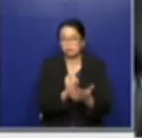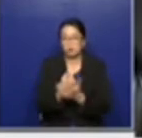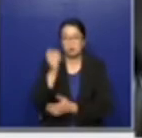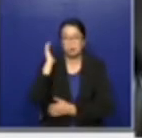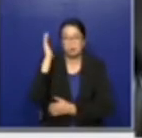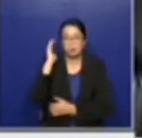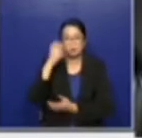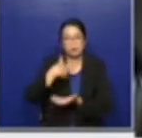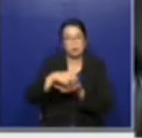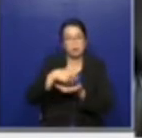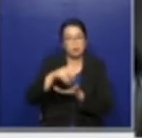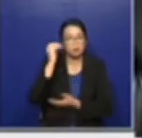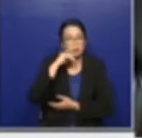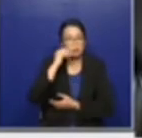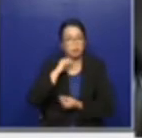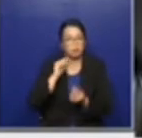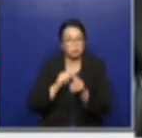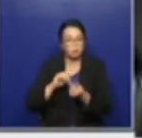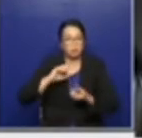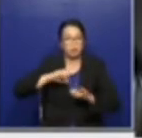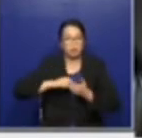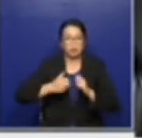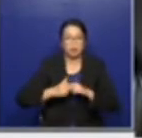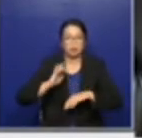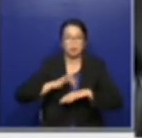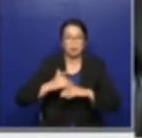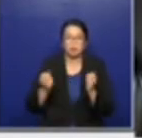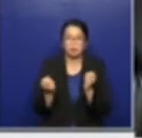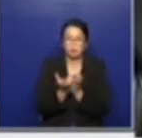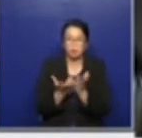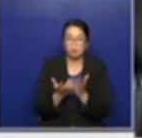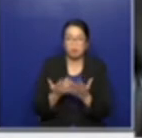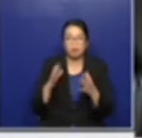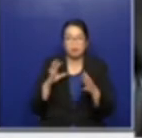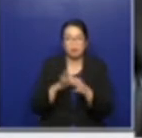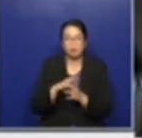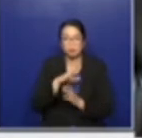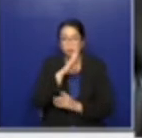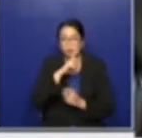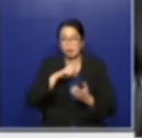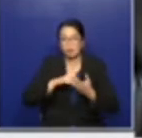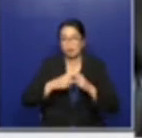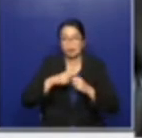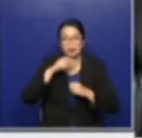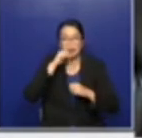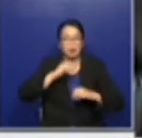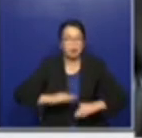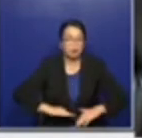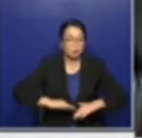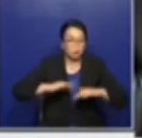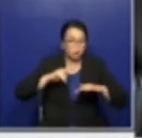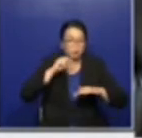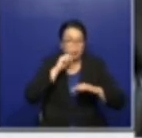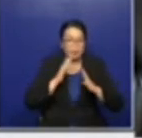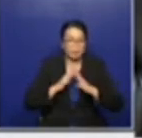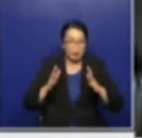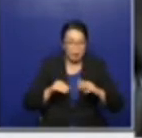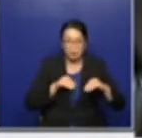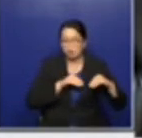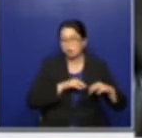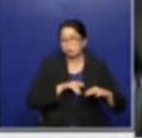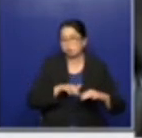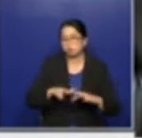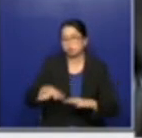แล้วได้นำเสนอไปแล้วว่าเวลาน้ำท่วมนะครับเมื่อน้ำท่วมน้ำมากก็ไหลลงทะเล